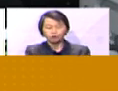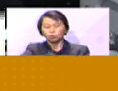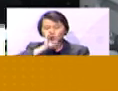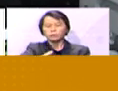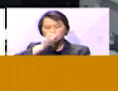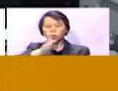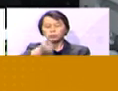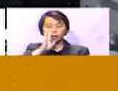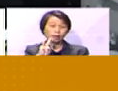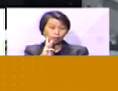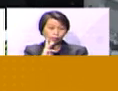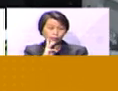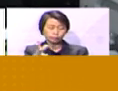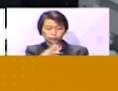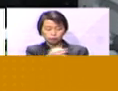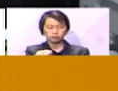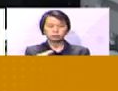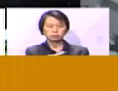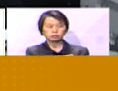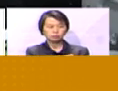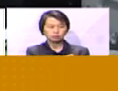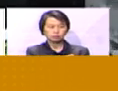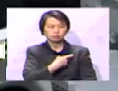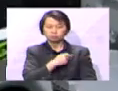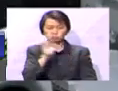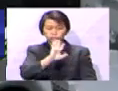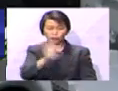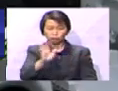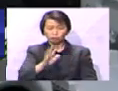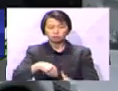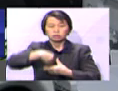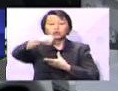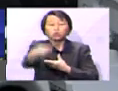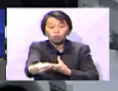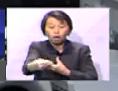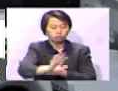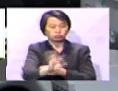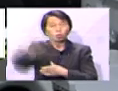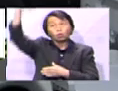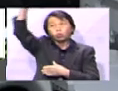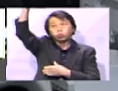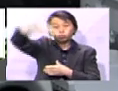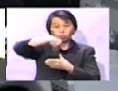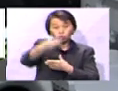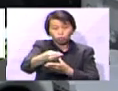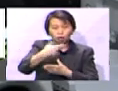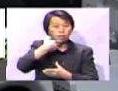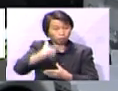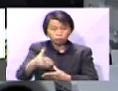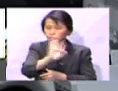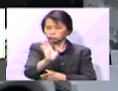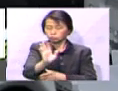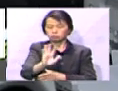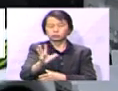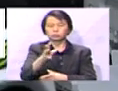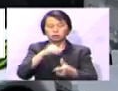banyak, dan kita tak galakkan mereka berada di luar tak terlalu lama lah,